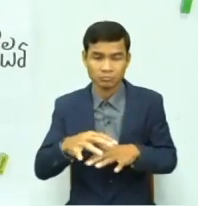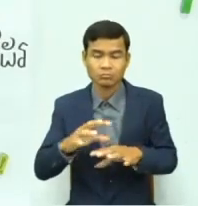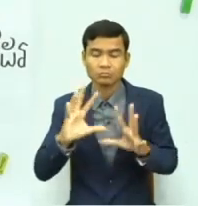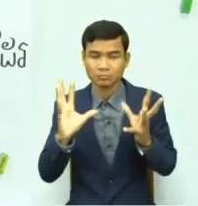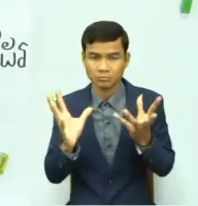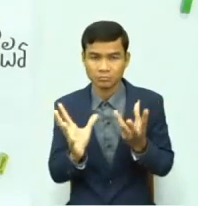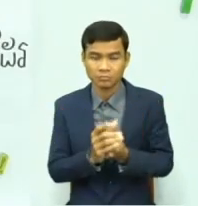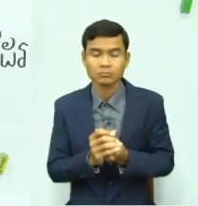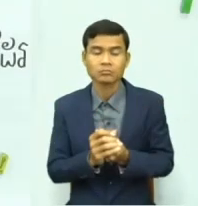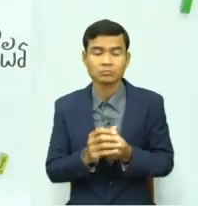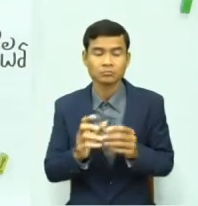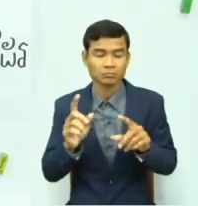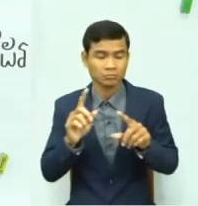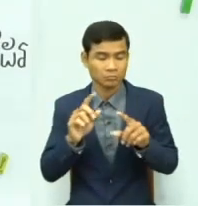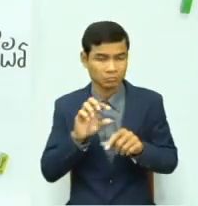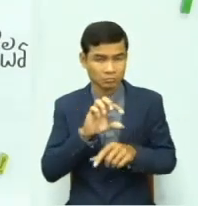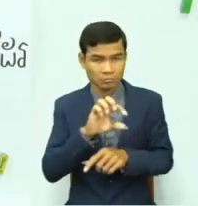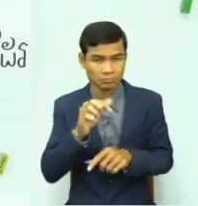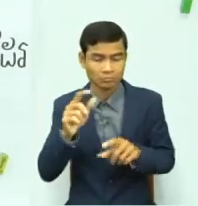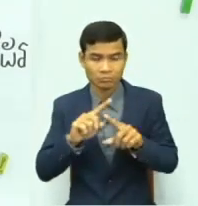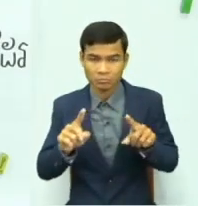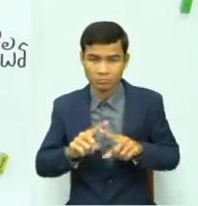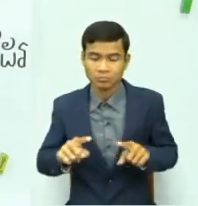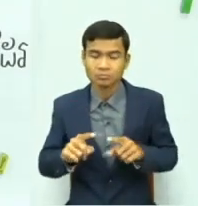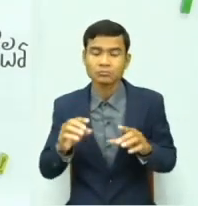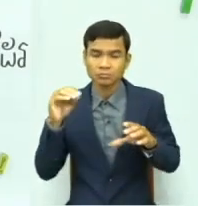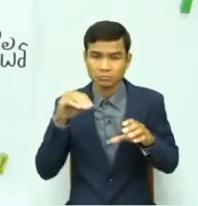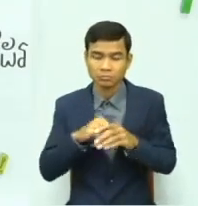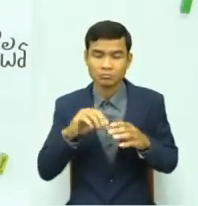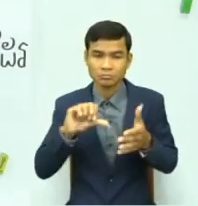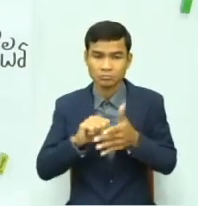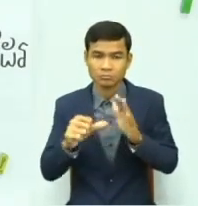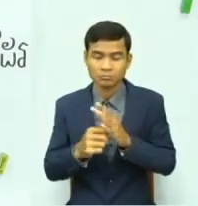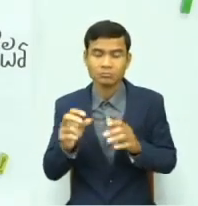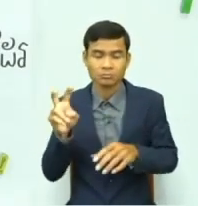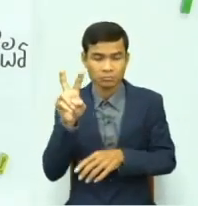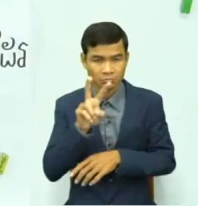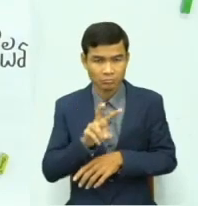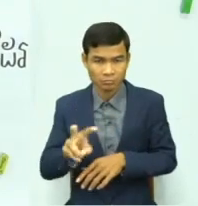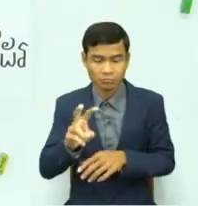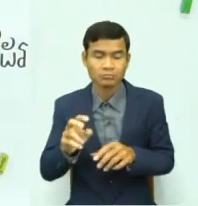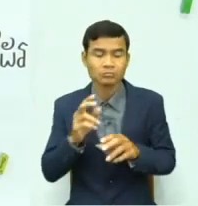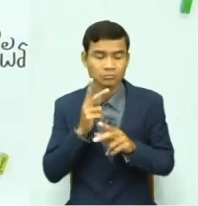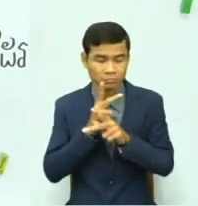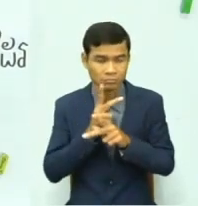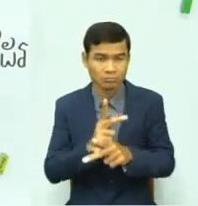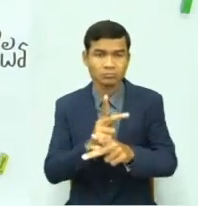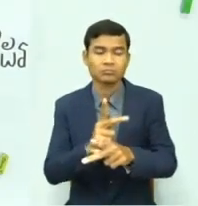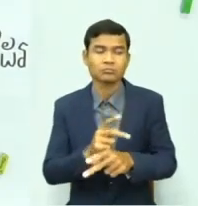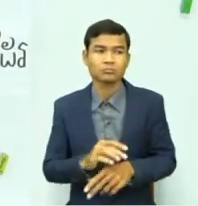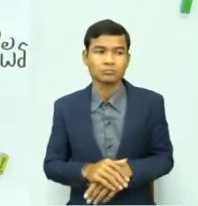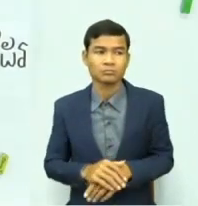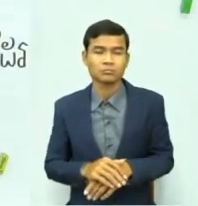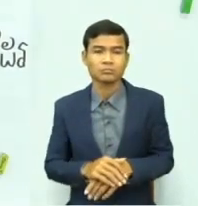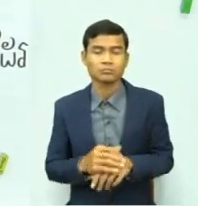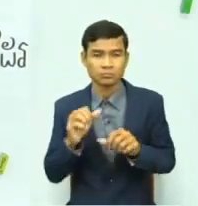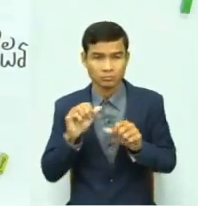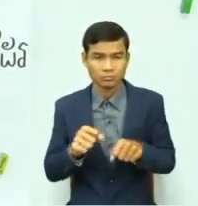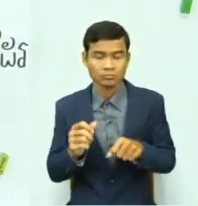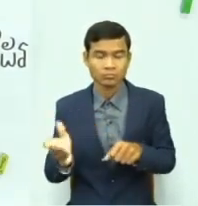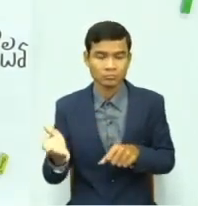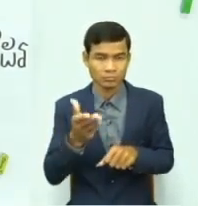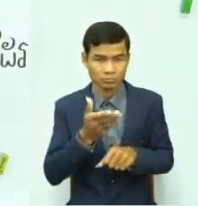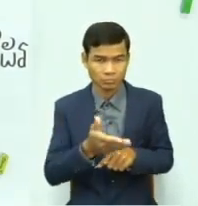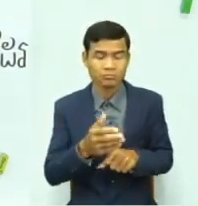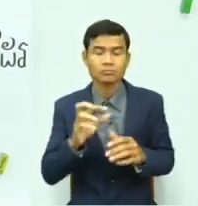phép nía nía nóng nây thay rẻ xa ở bàn công vùng chà chà ní cư chì